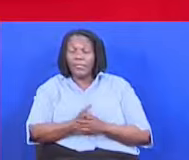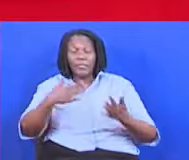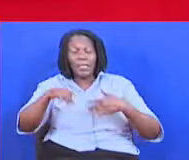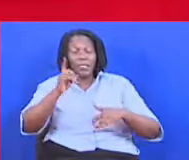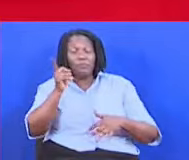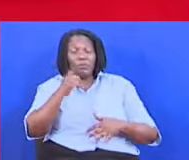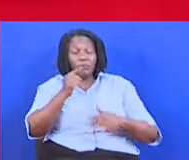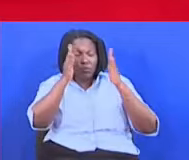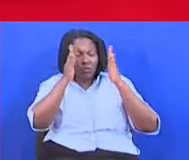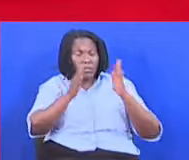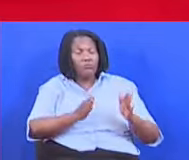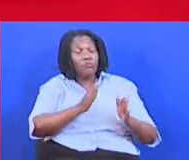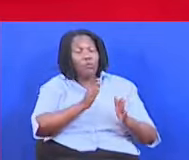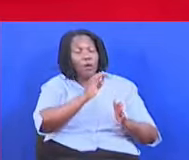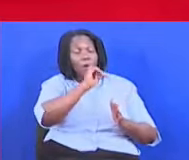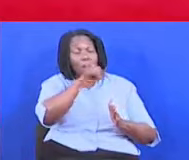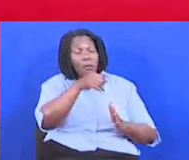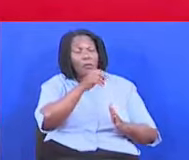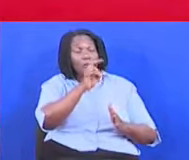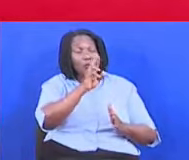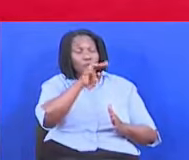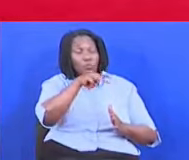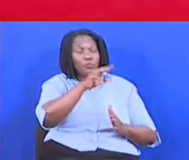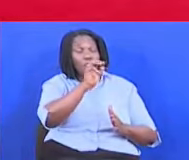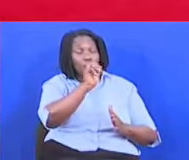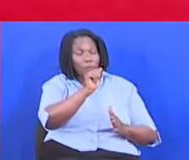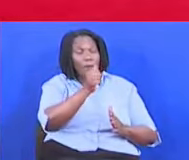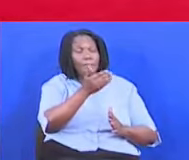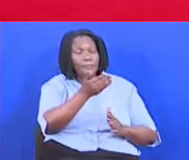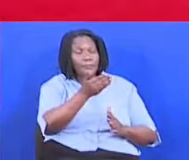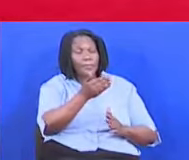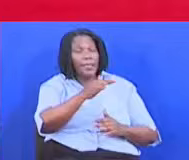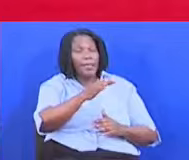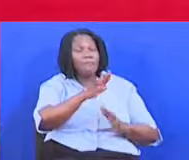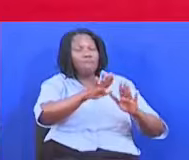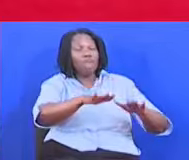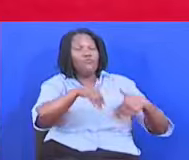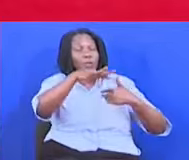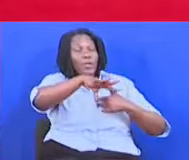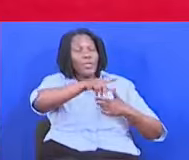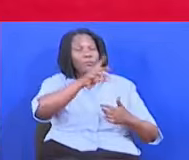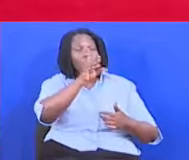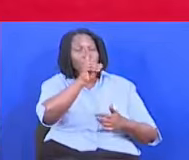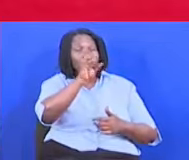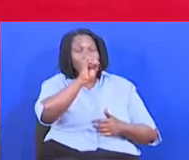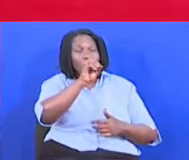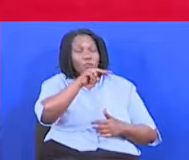kujibu swali la Mheshimiwa Mohamed Juma Sudi, mbunge wa Donge, kama ifuatavyo.